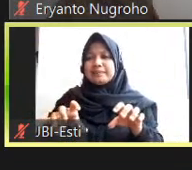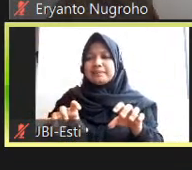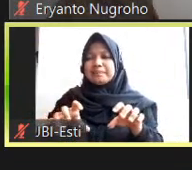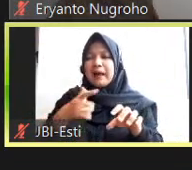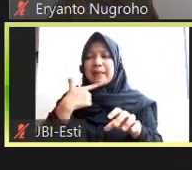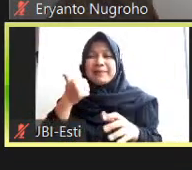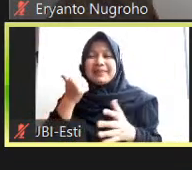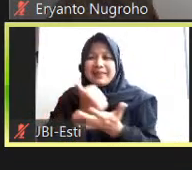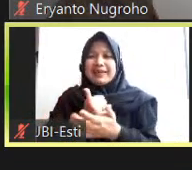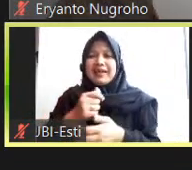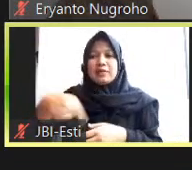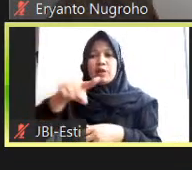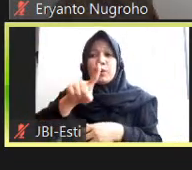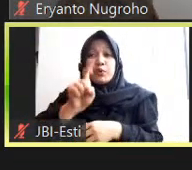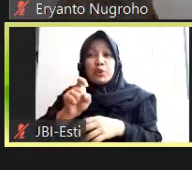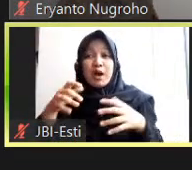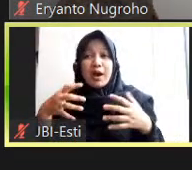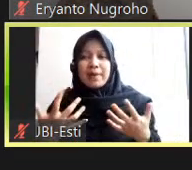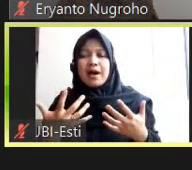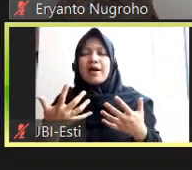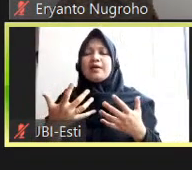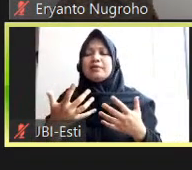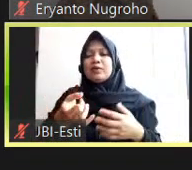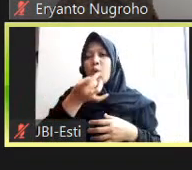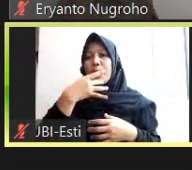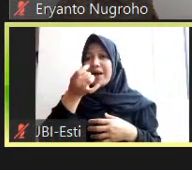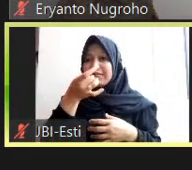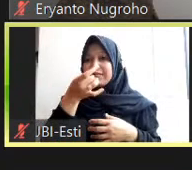adalah selain obat-obatan dan juga